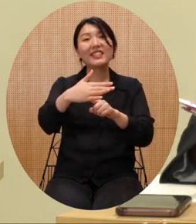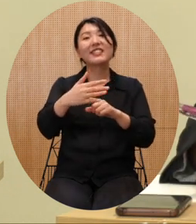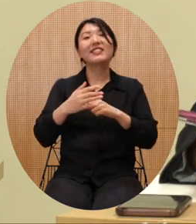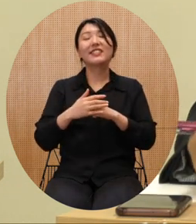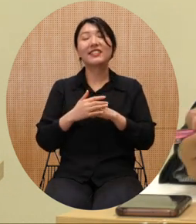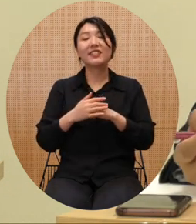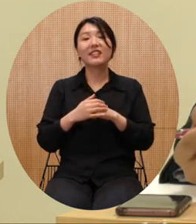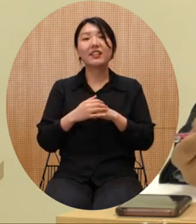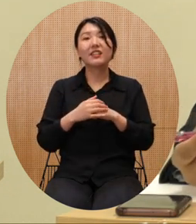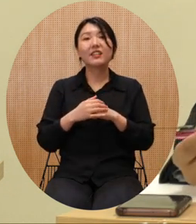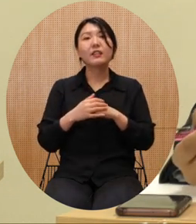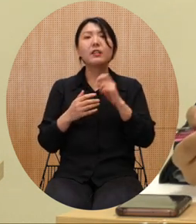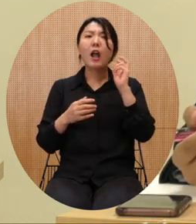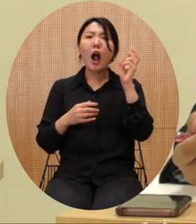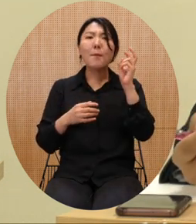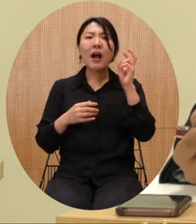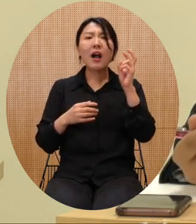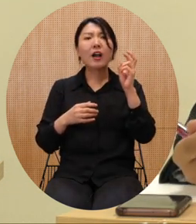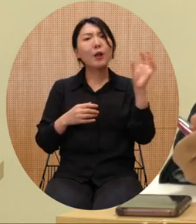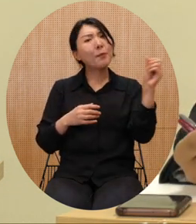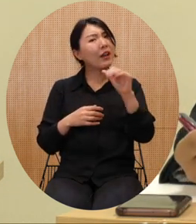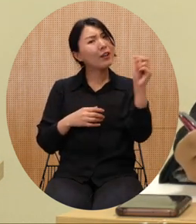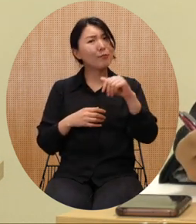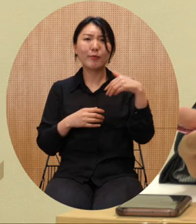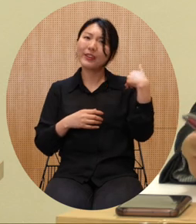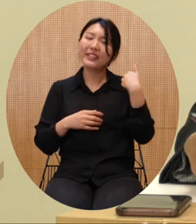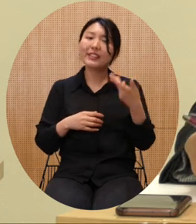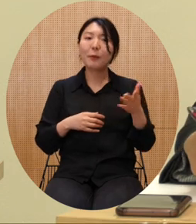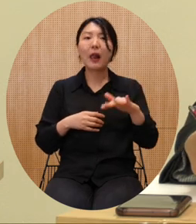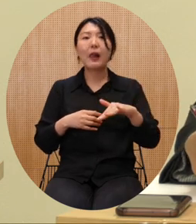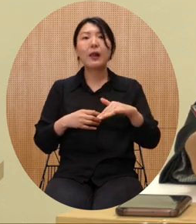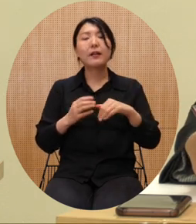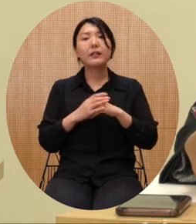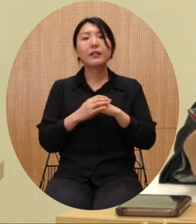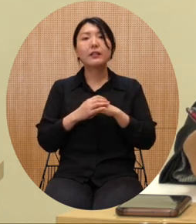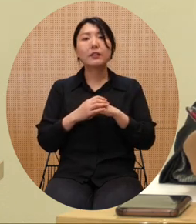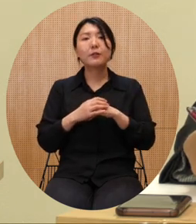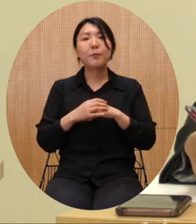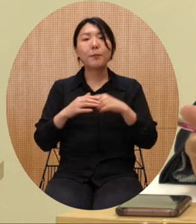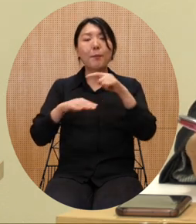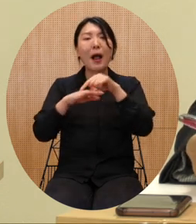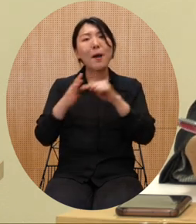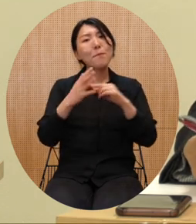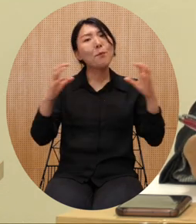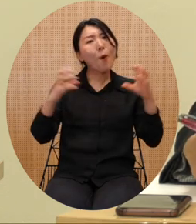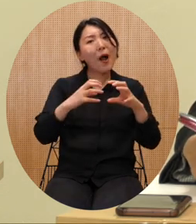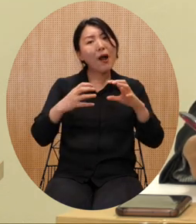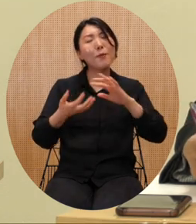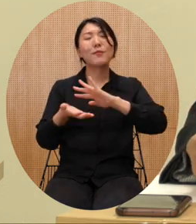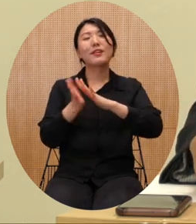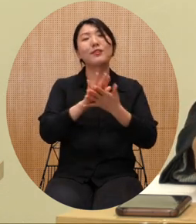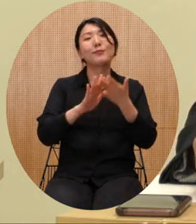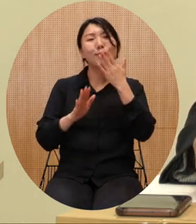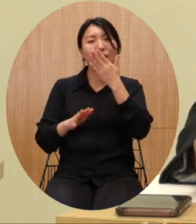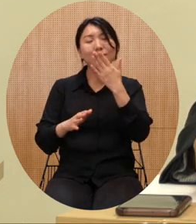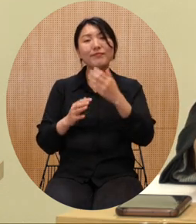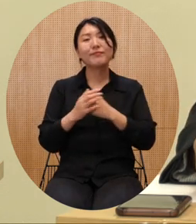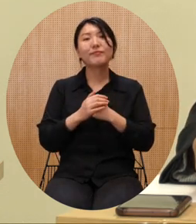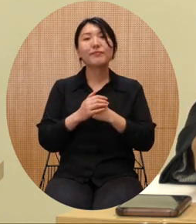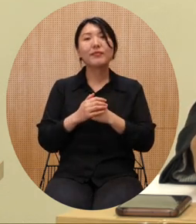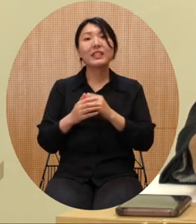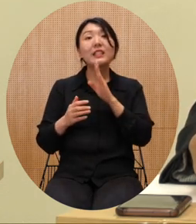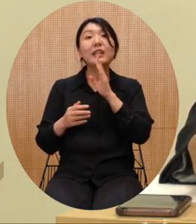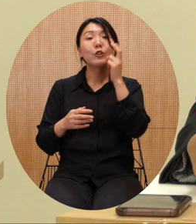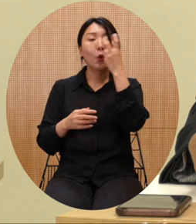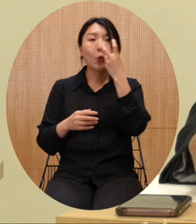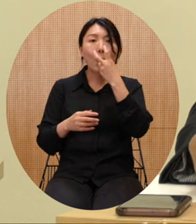아마 어느 정도 속도가 날지는 모르겠습니다만은 그건 아마 마음을 모으는 정도에 따라 달라질 거고요.